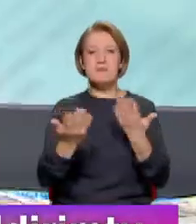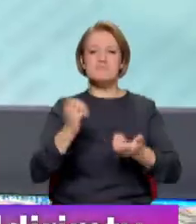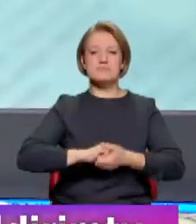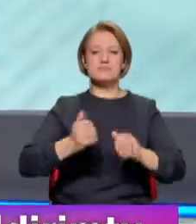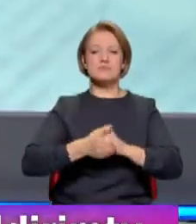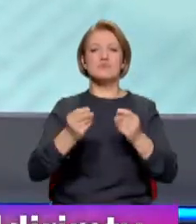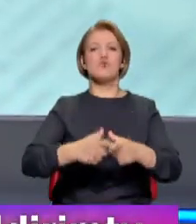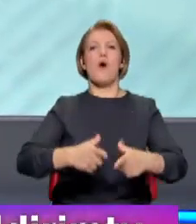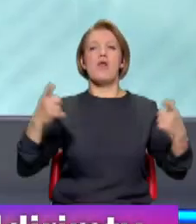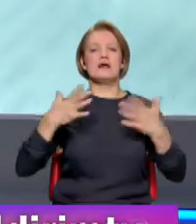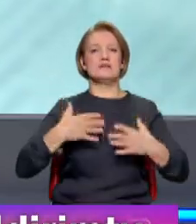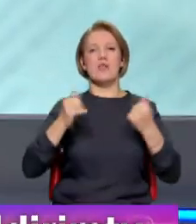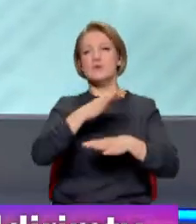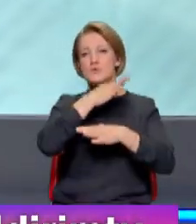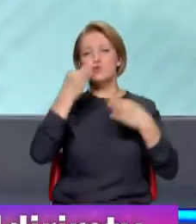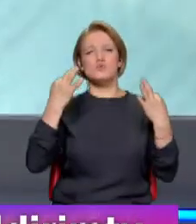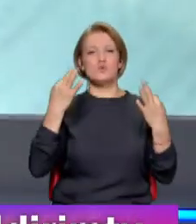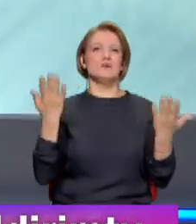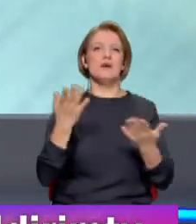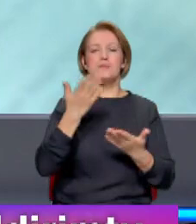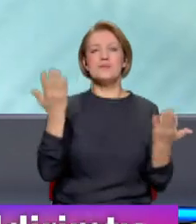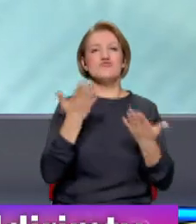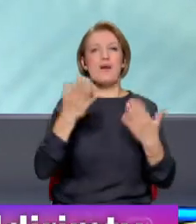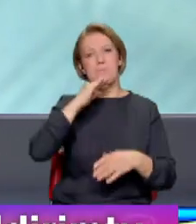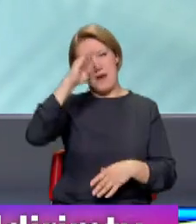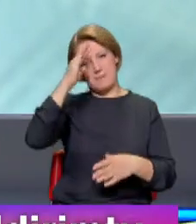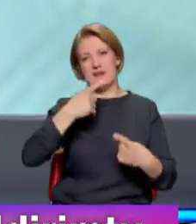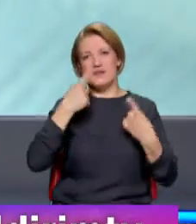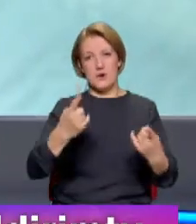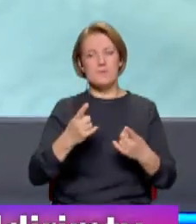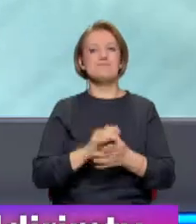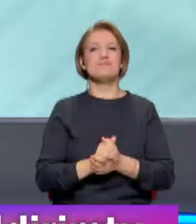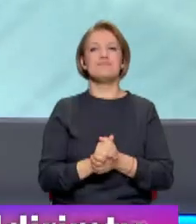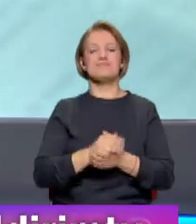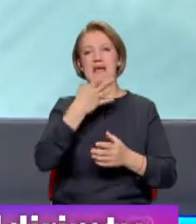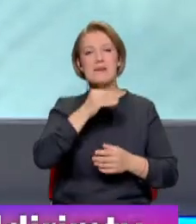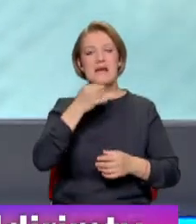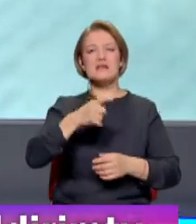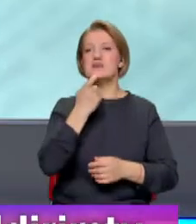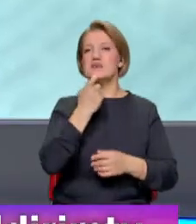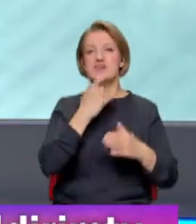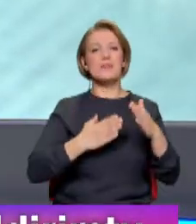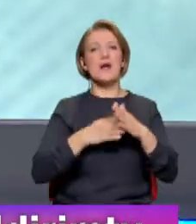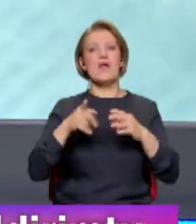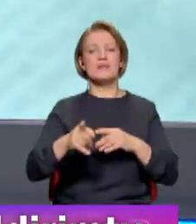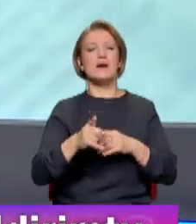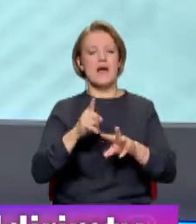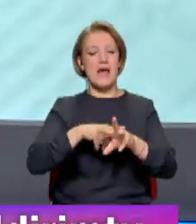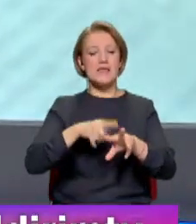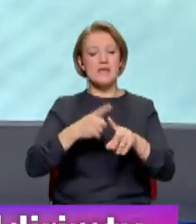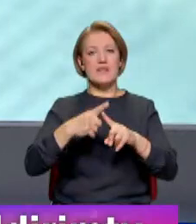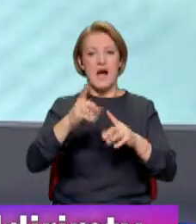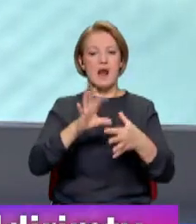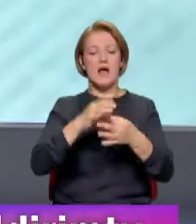dayanışmanın çoğaldığı, sağlık ve huzurla nice bayramlar dilerim diyor ama devamı var. Emeklilikte yaşa takılanlarla ilgili